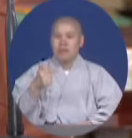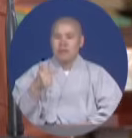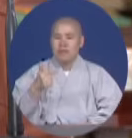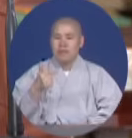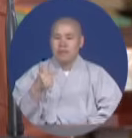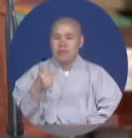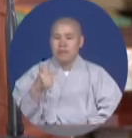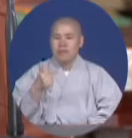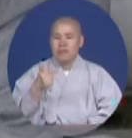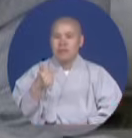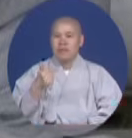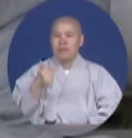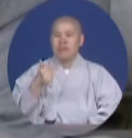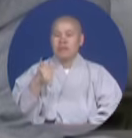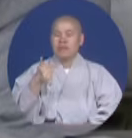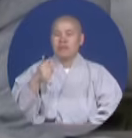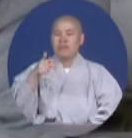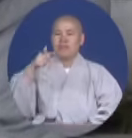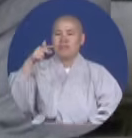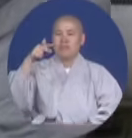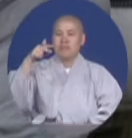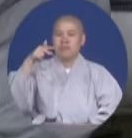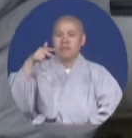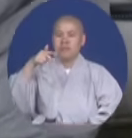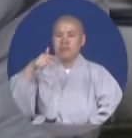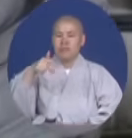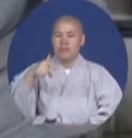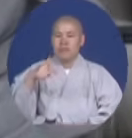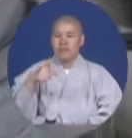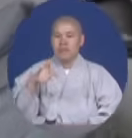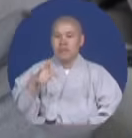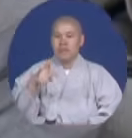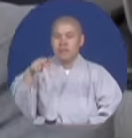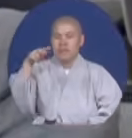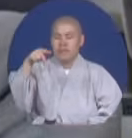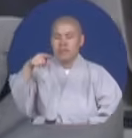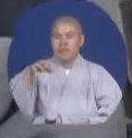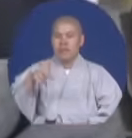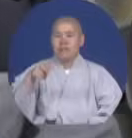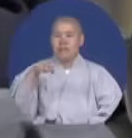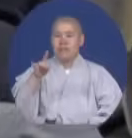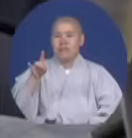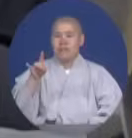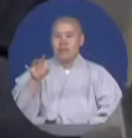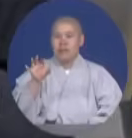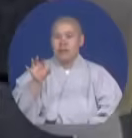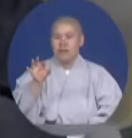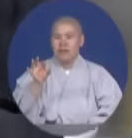중생